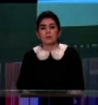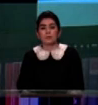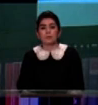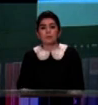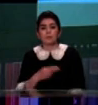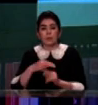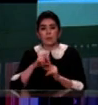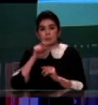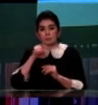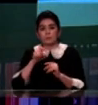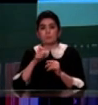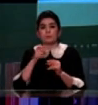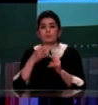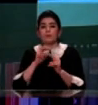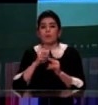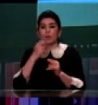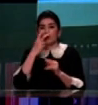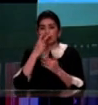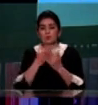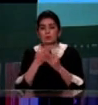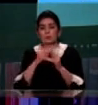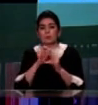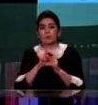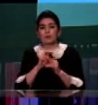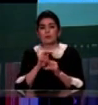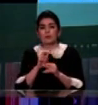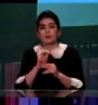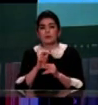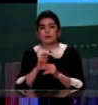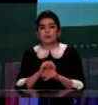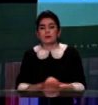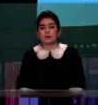Va u yerdan quyidagi ko'rib turgan, demak,